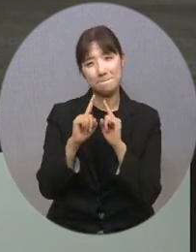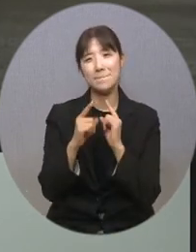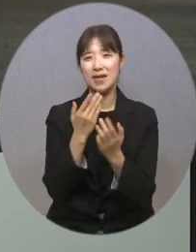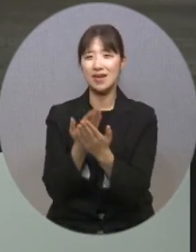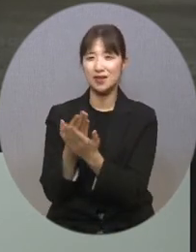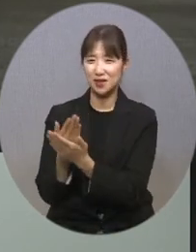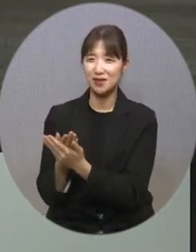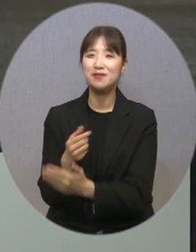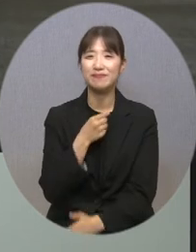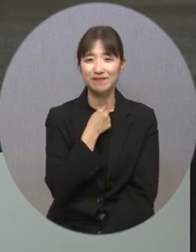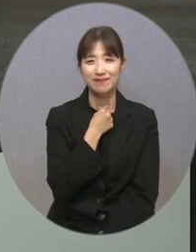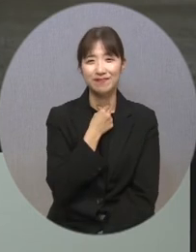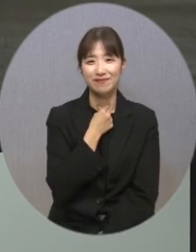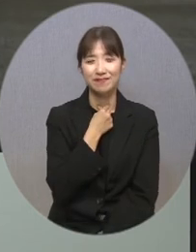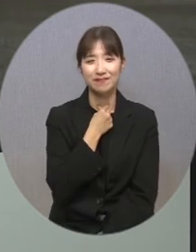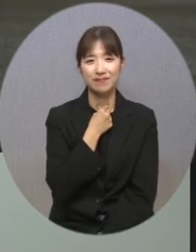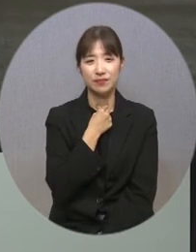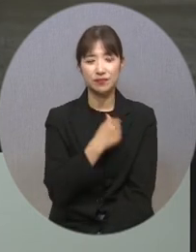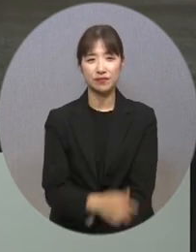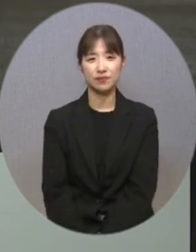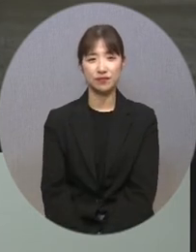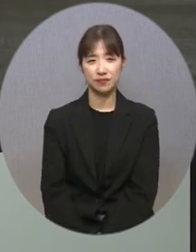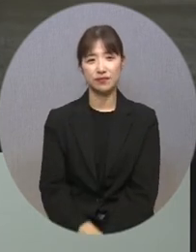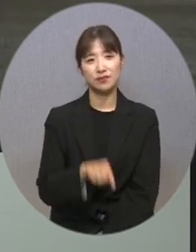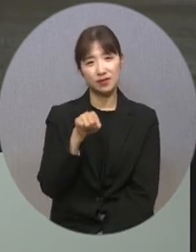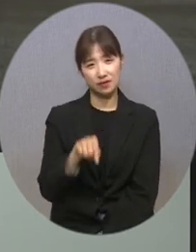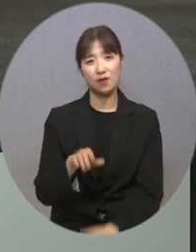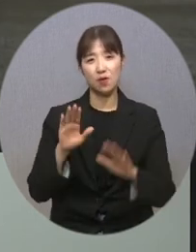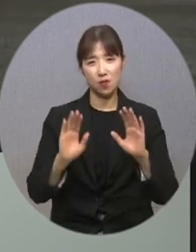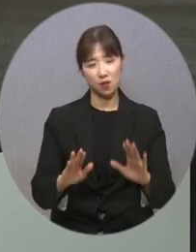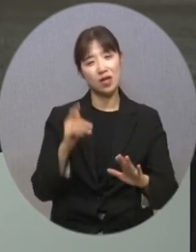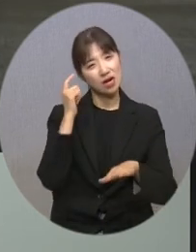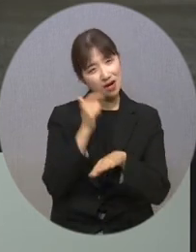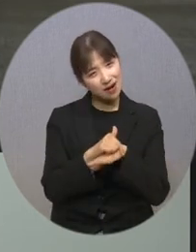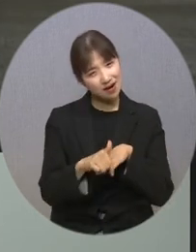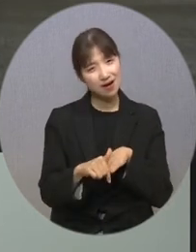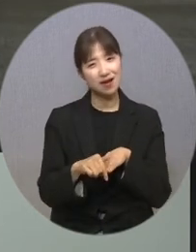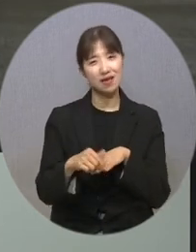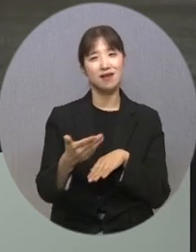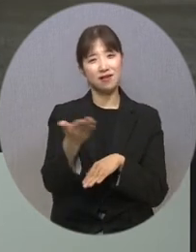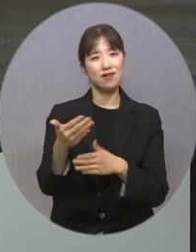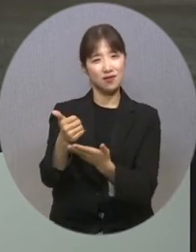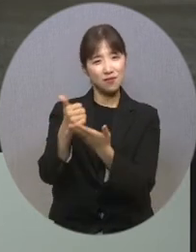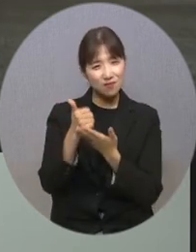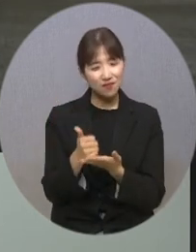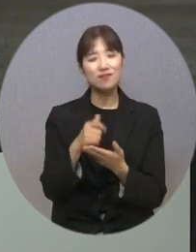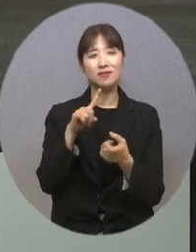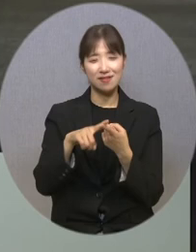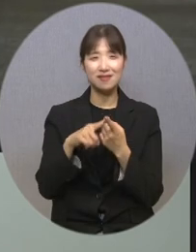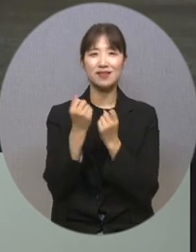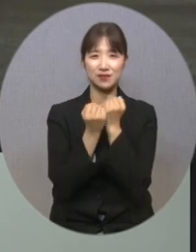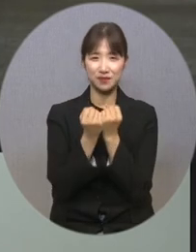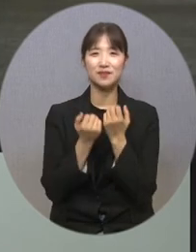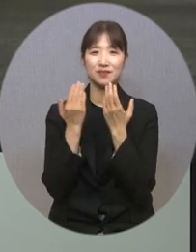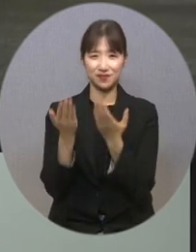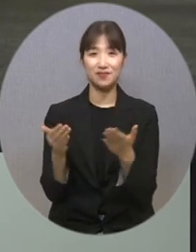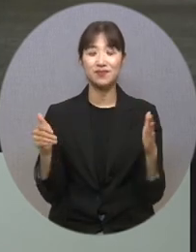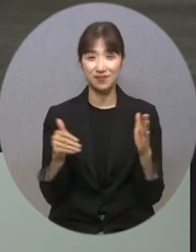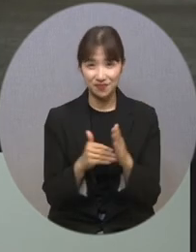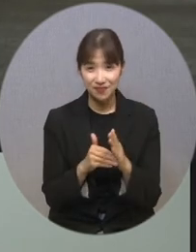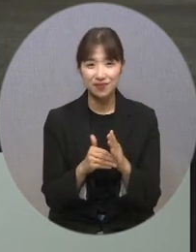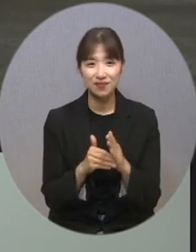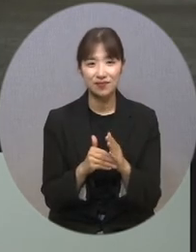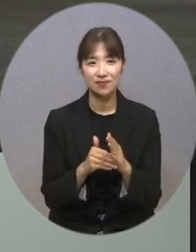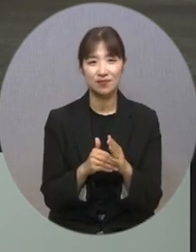청 해 드릴까 합니다 뭐 이 프로그램 오늘 기억한 취지나 모신 출신은 충분히 제가 계속 설명을 드렸잖아요